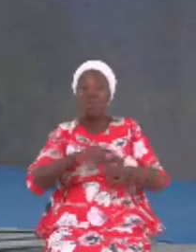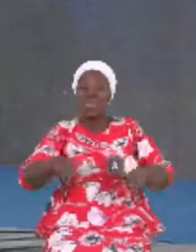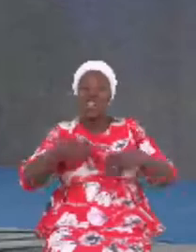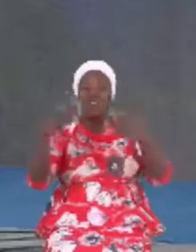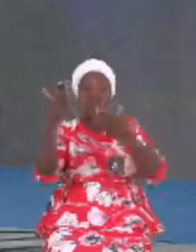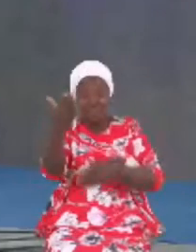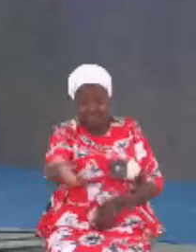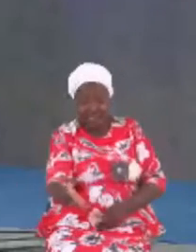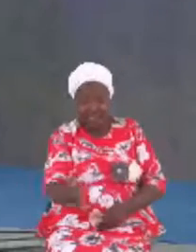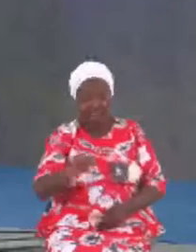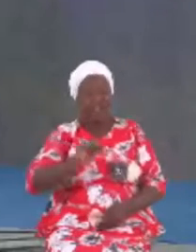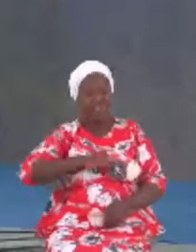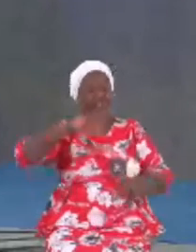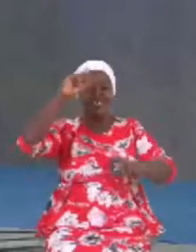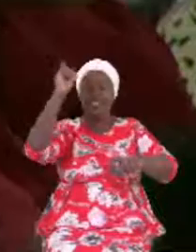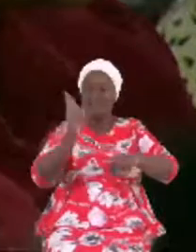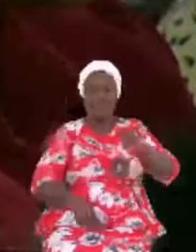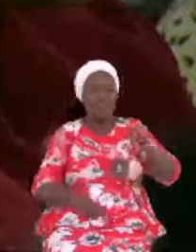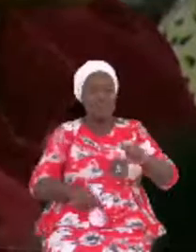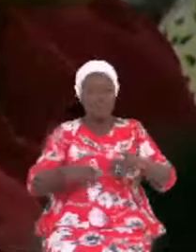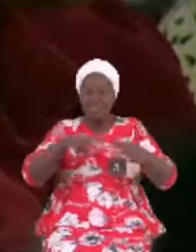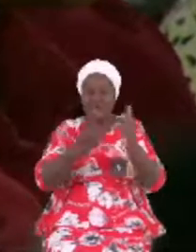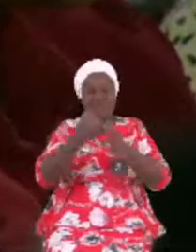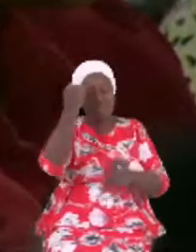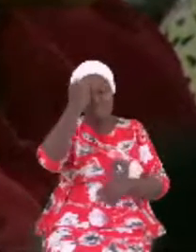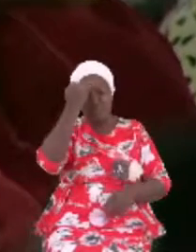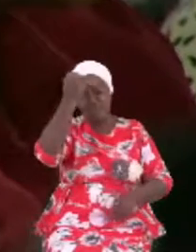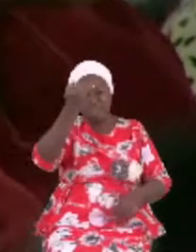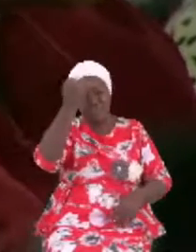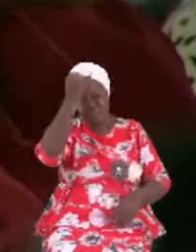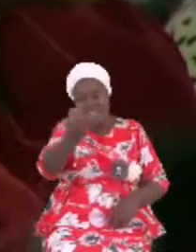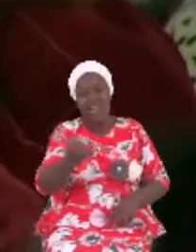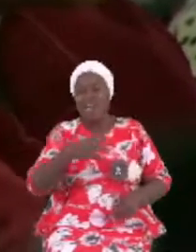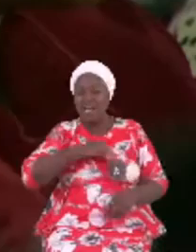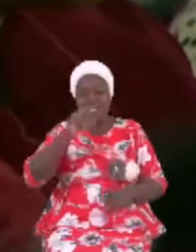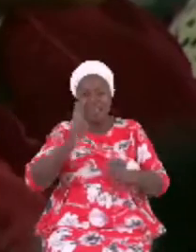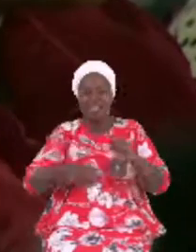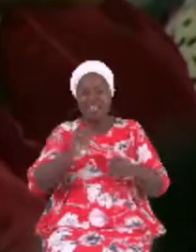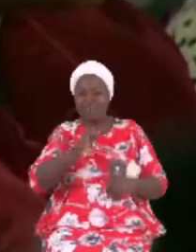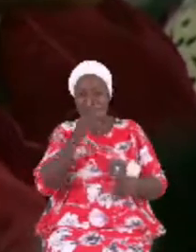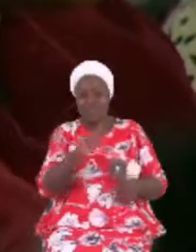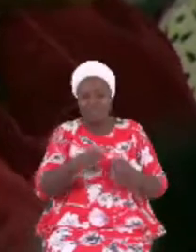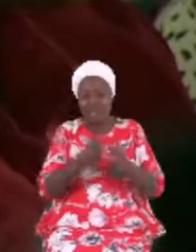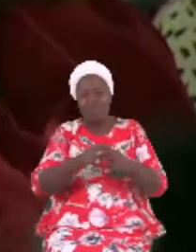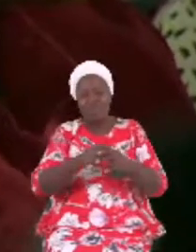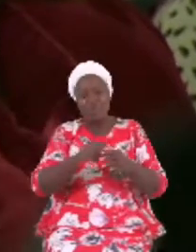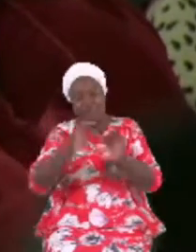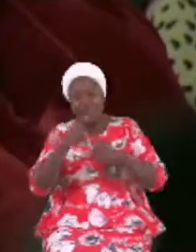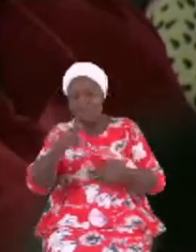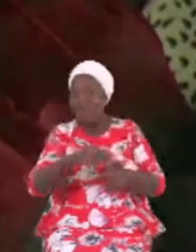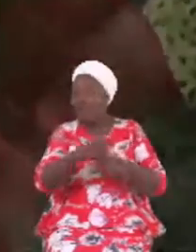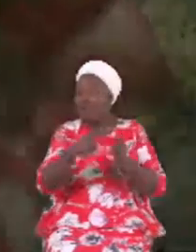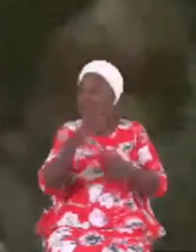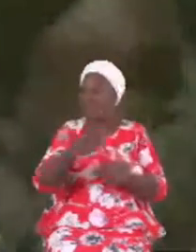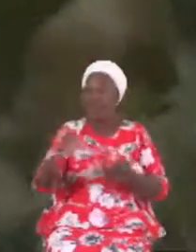là-bas. Oh, je ne peux vraiment pas imaginer, je ne peux pas vous expliquer quand la cora